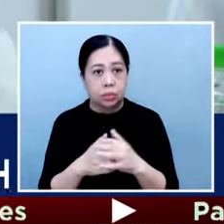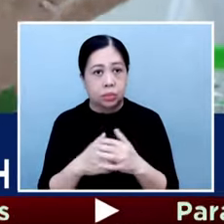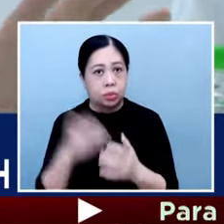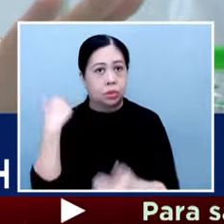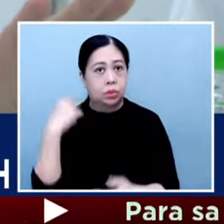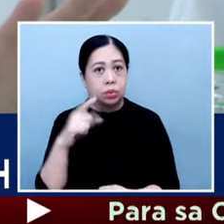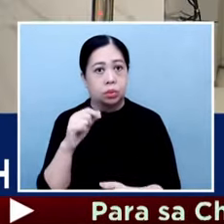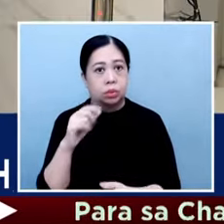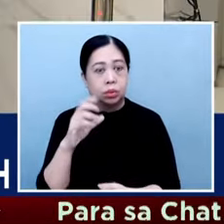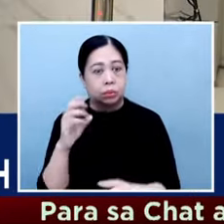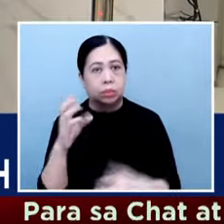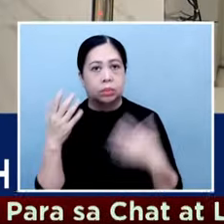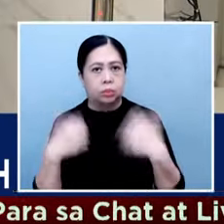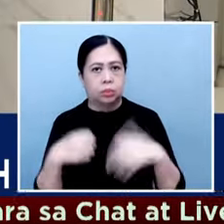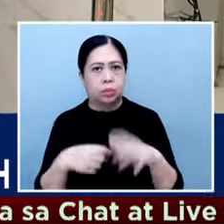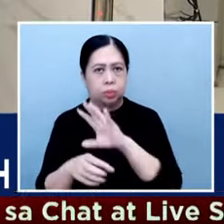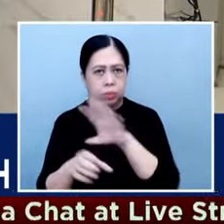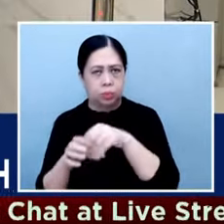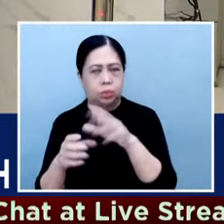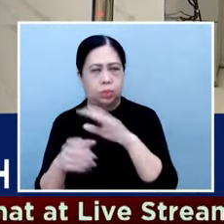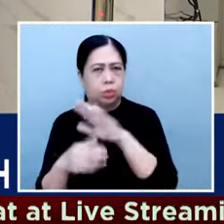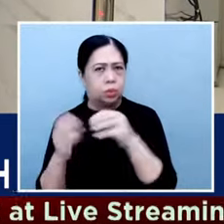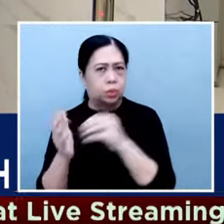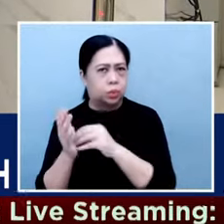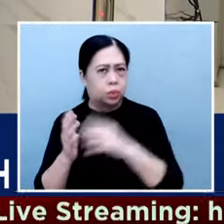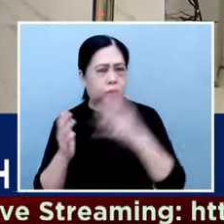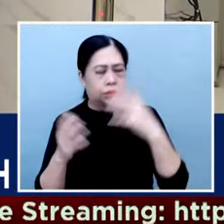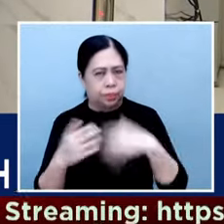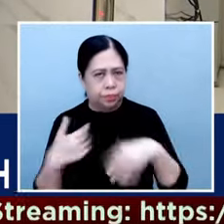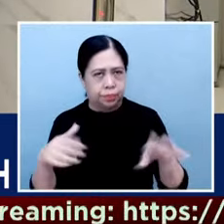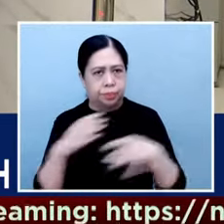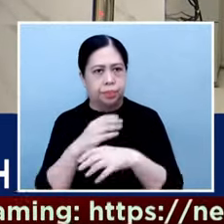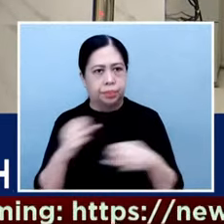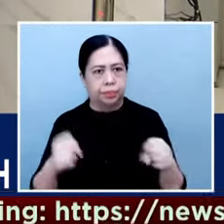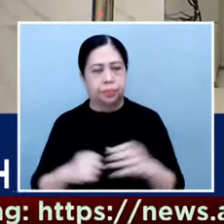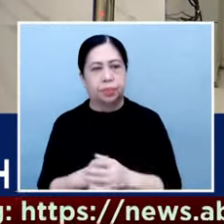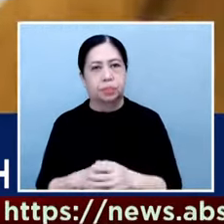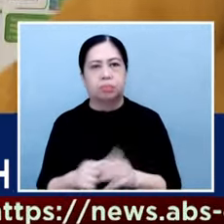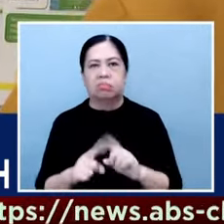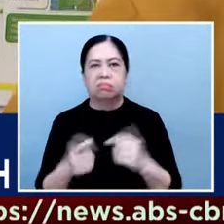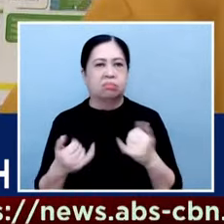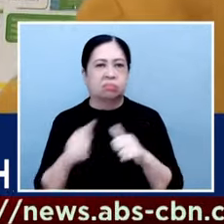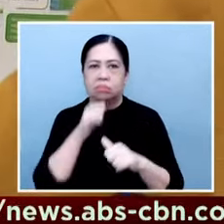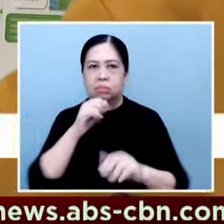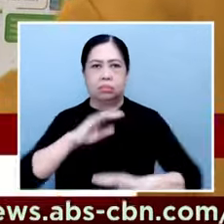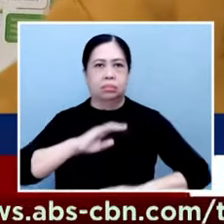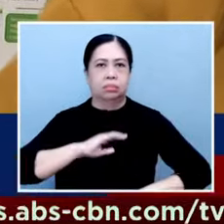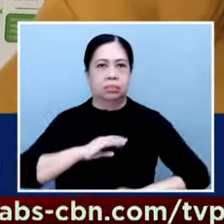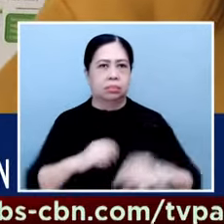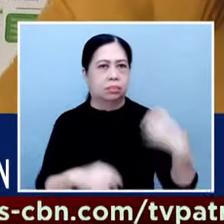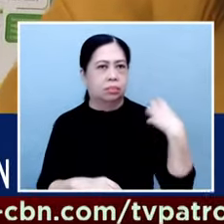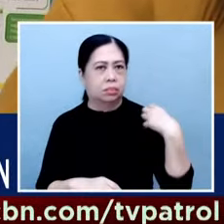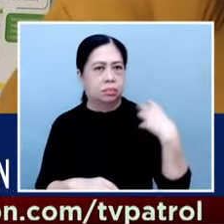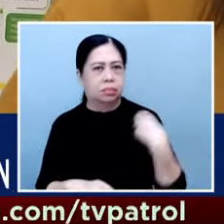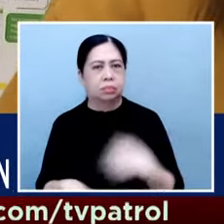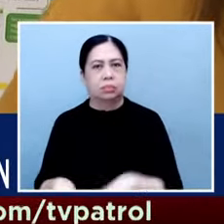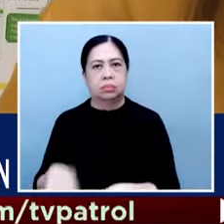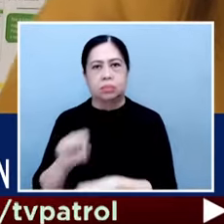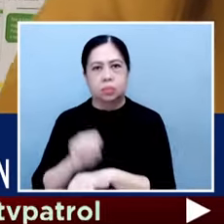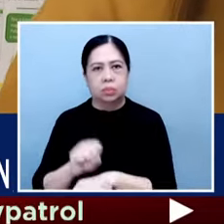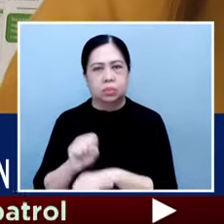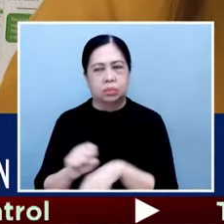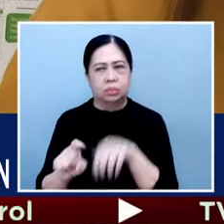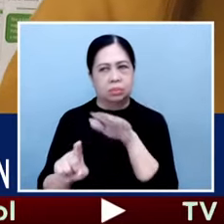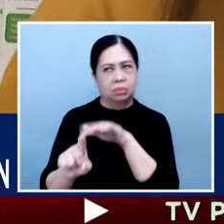27 billion covered na po yan. Pero hindi pa rin kontento ang ilang grupo ng mga employer at manggagawa sa performance